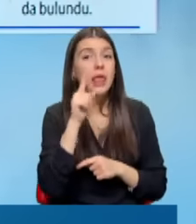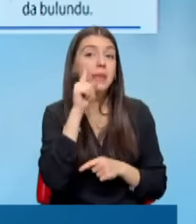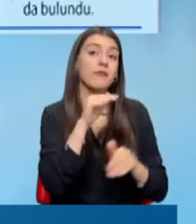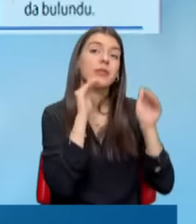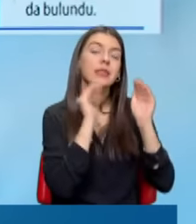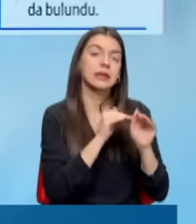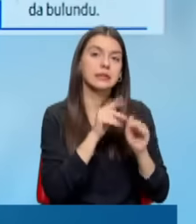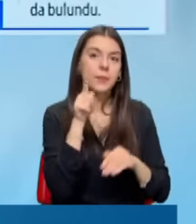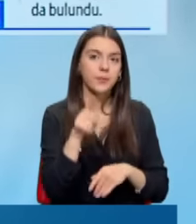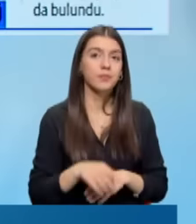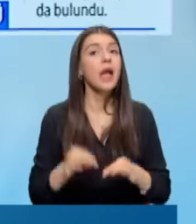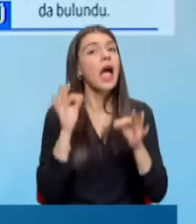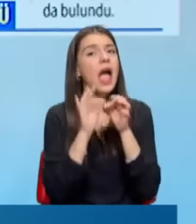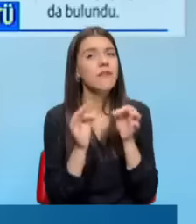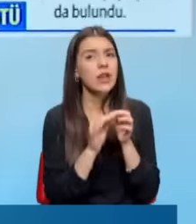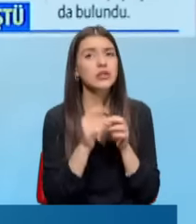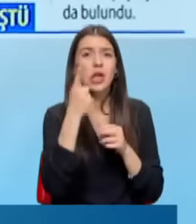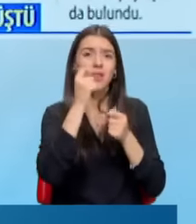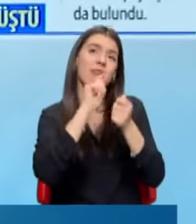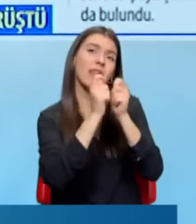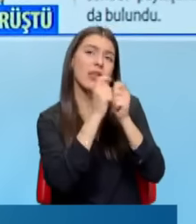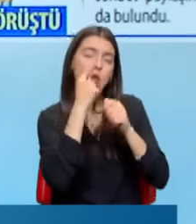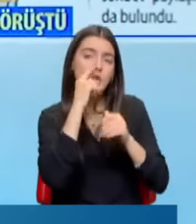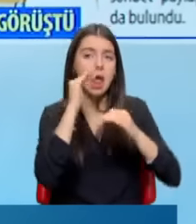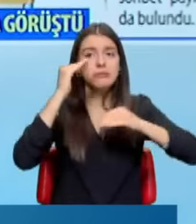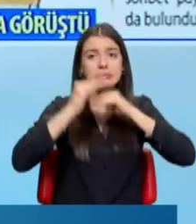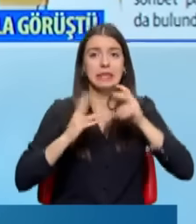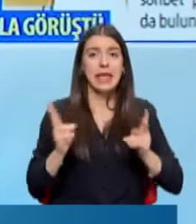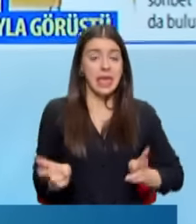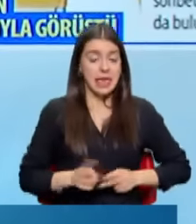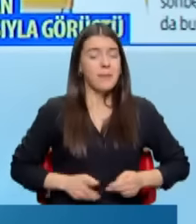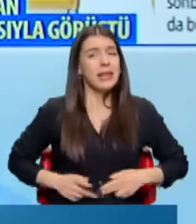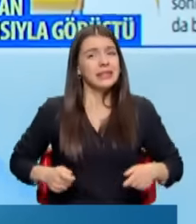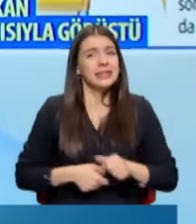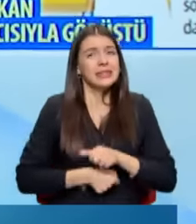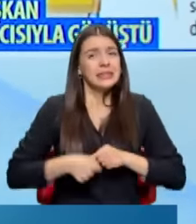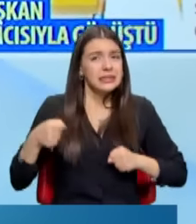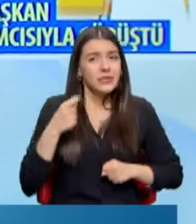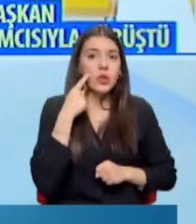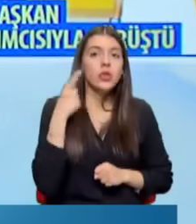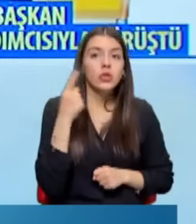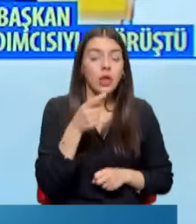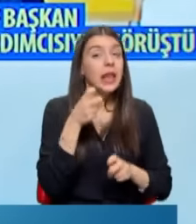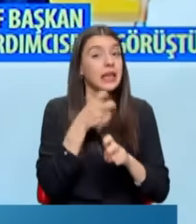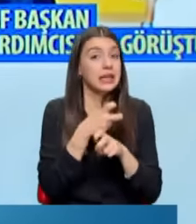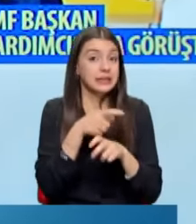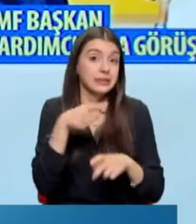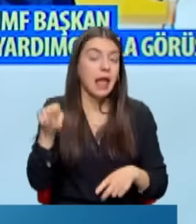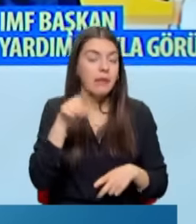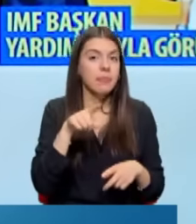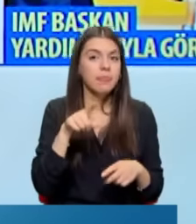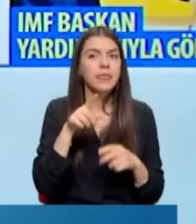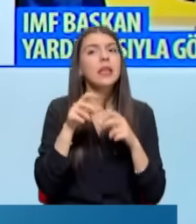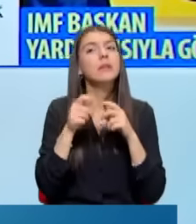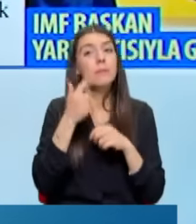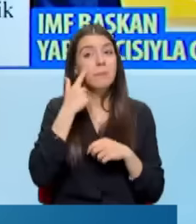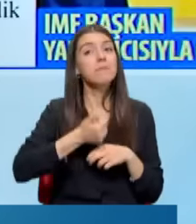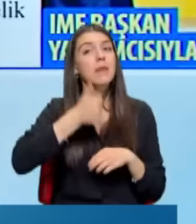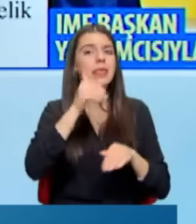sarmalında derinleşen ekonomik krizden çıkış için kemer sıkma programı uygulayan Hazine Bakanı Şimşek'e IMF'den destek